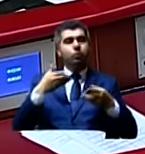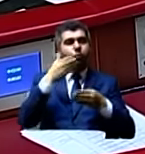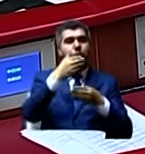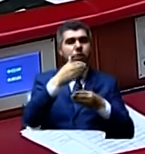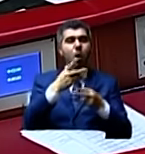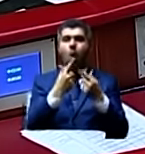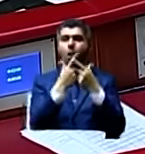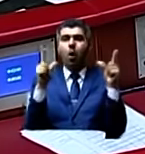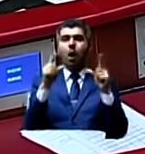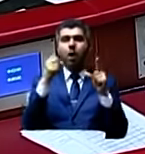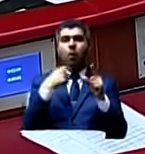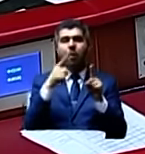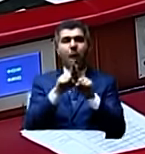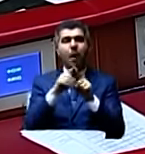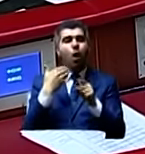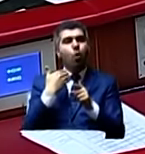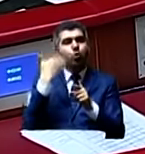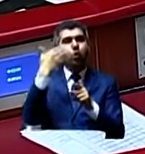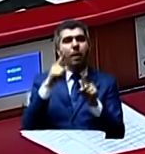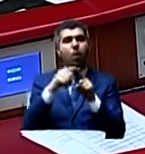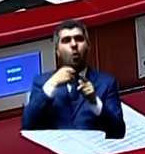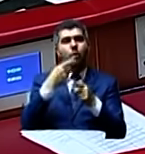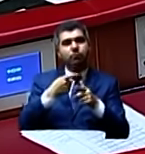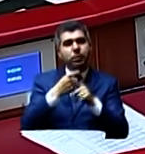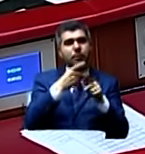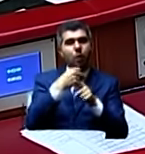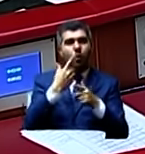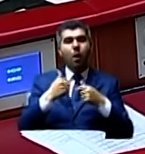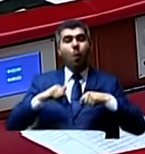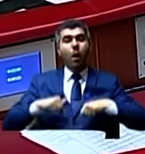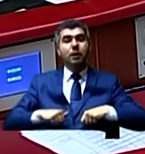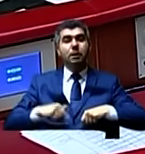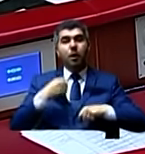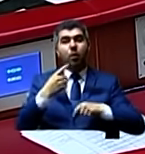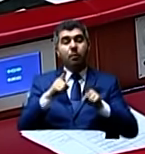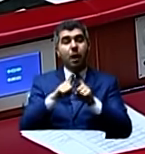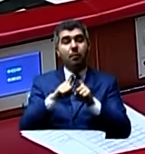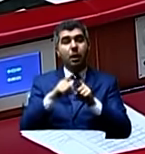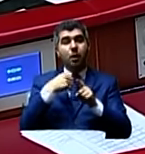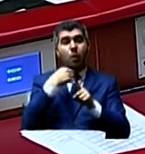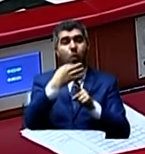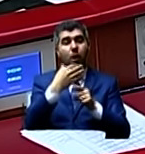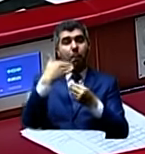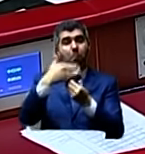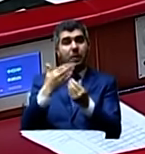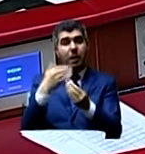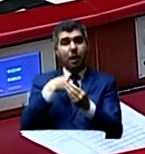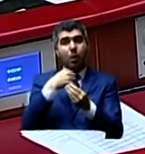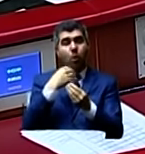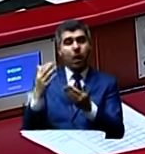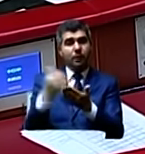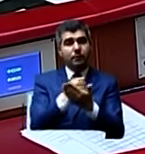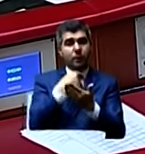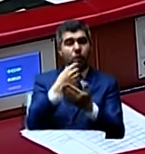الامتيازات، راه عيب هذا الشيء، ما كاينينش. انا وزير دابا انا كنجر كناخذ البصله ولا